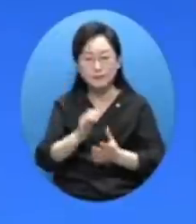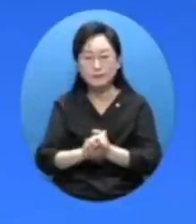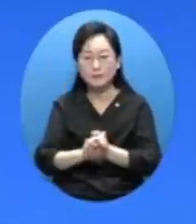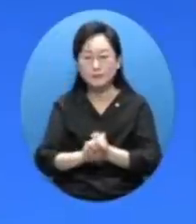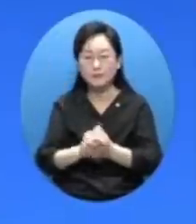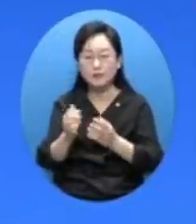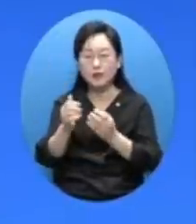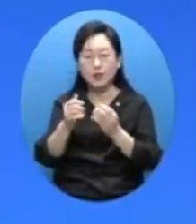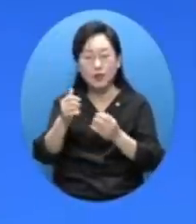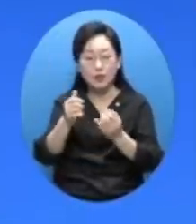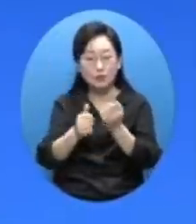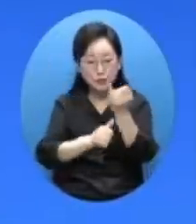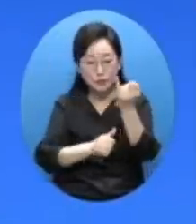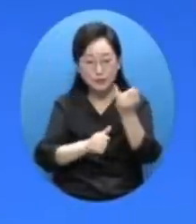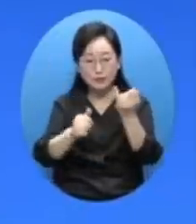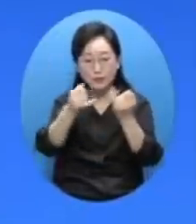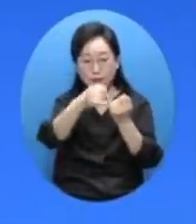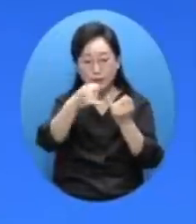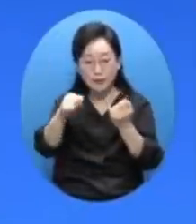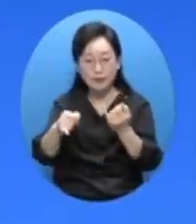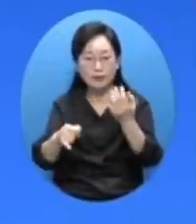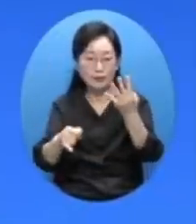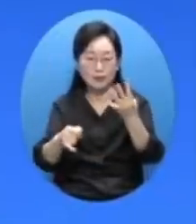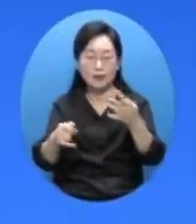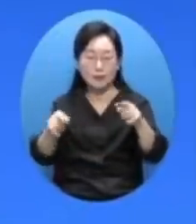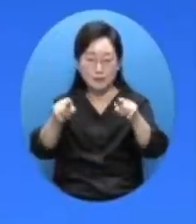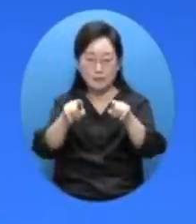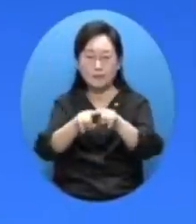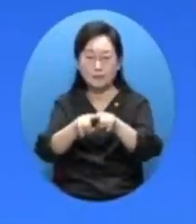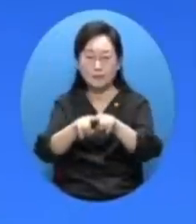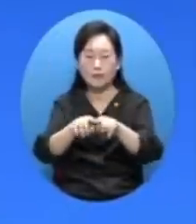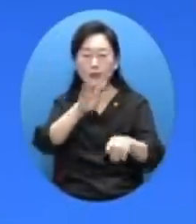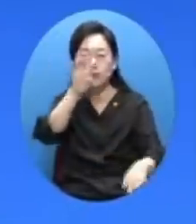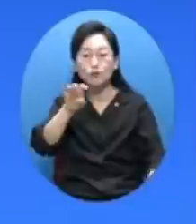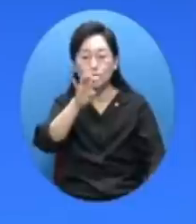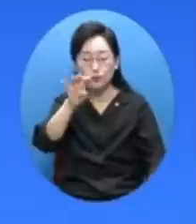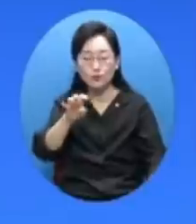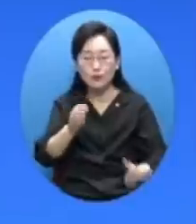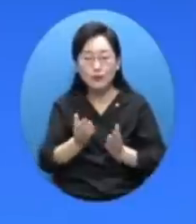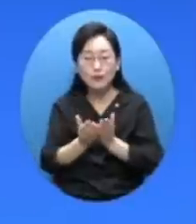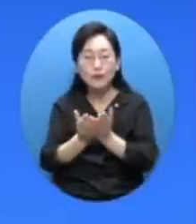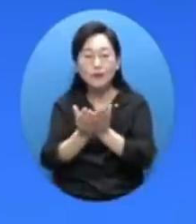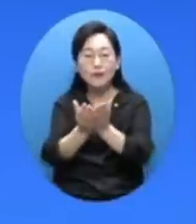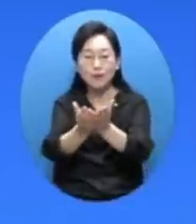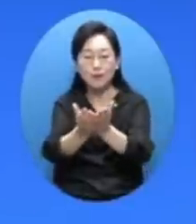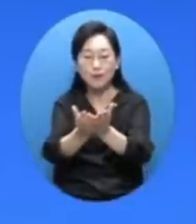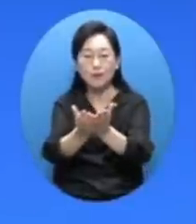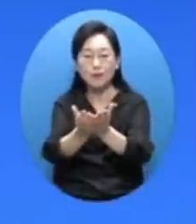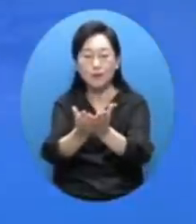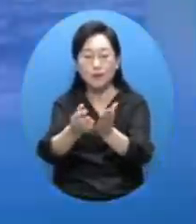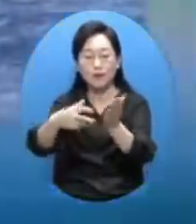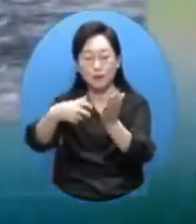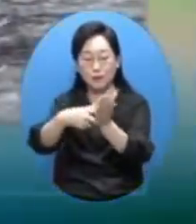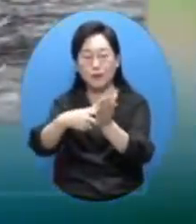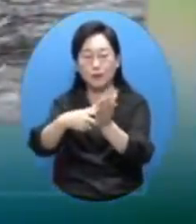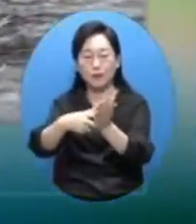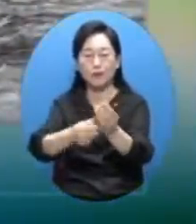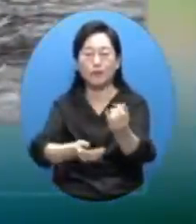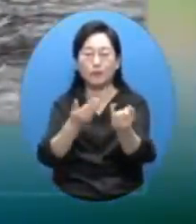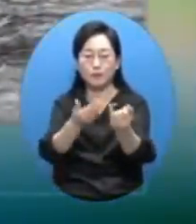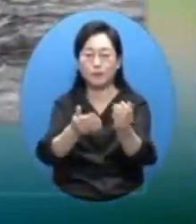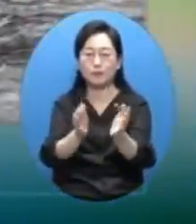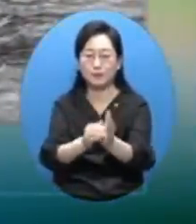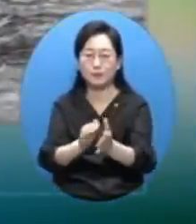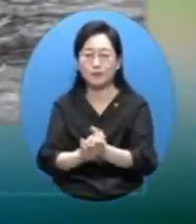부인간의 딸과 함께 유럽행 비행기 여객선에 표를 끊었는데